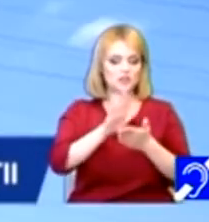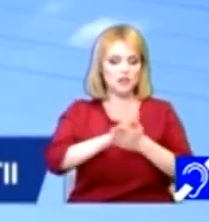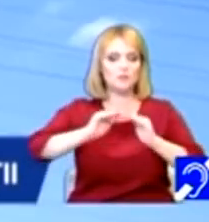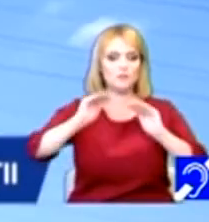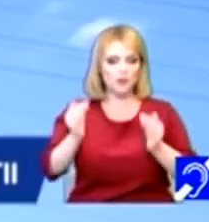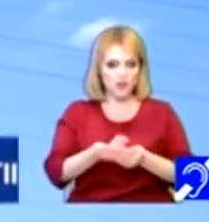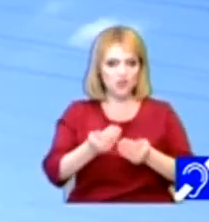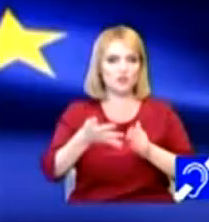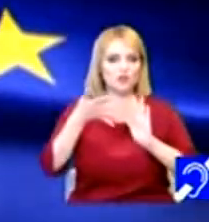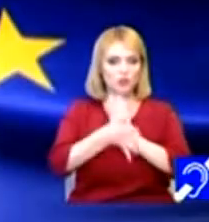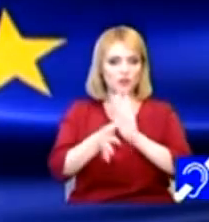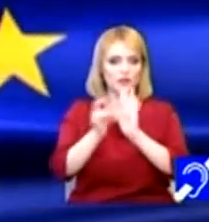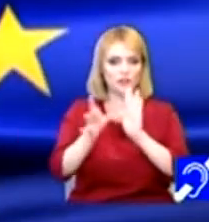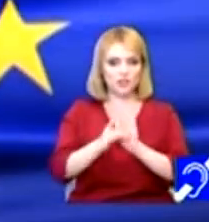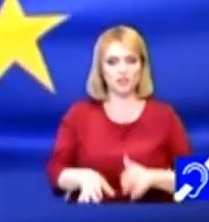de până la 5%.